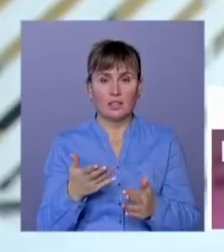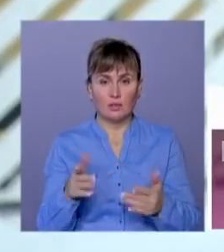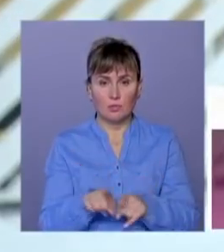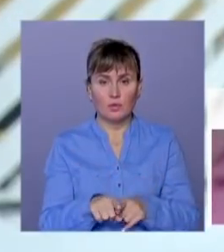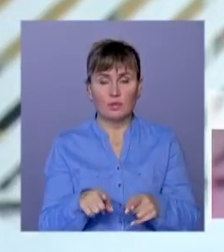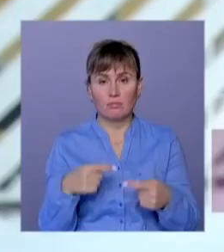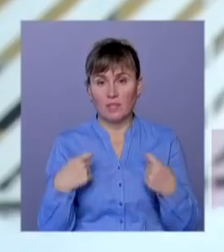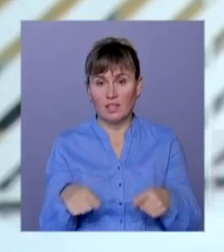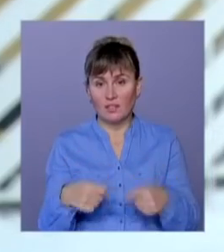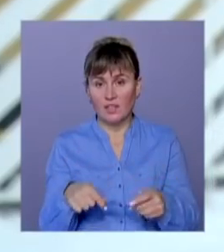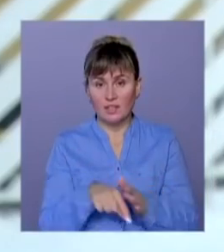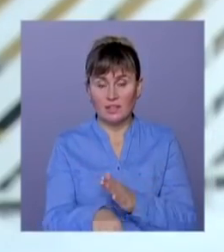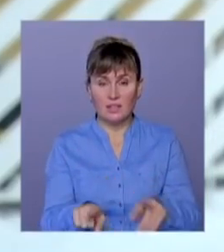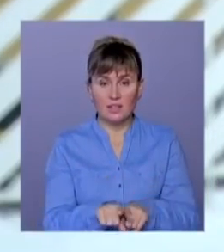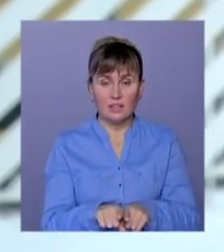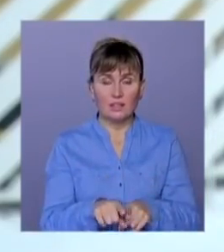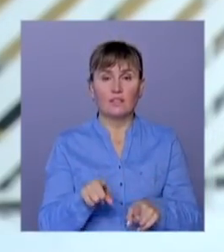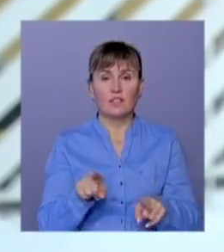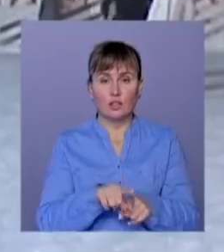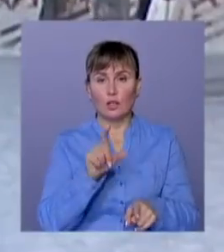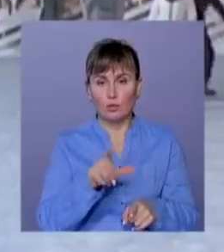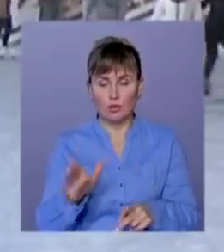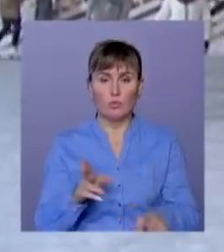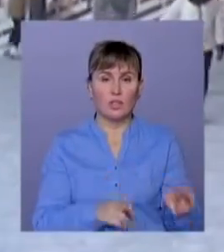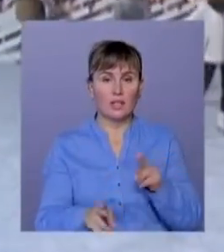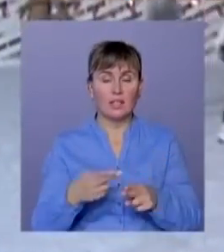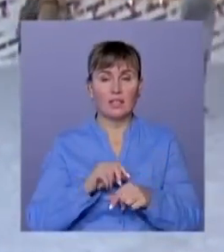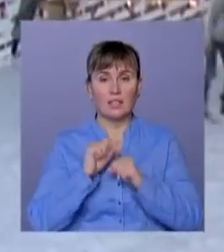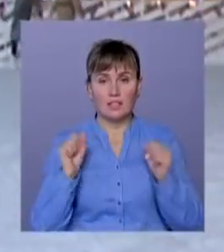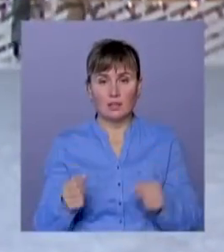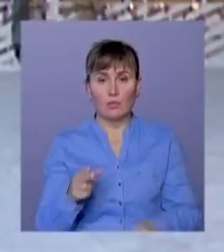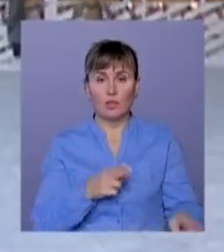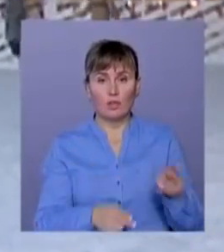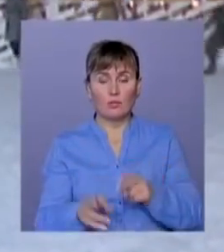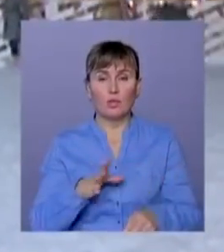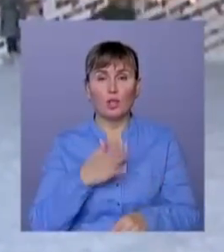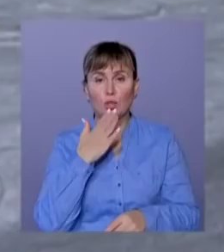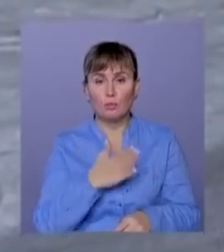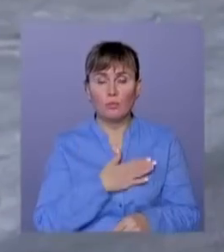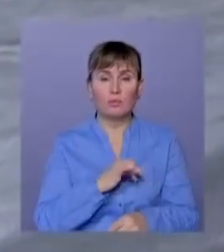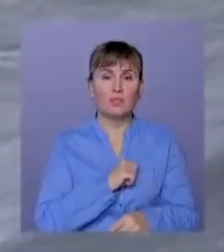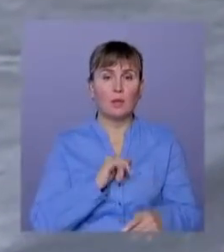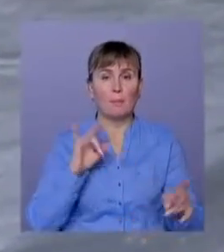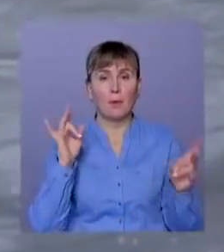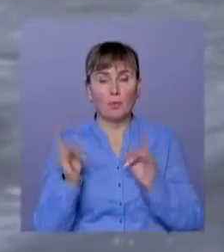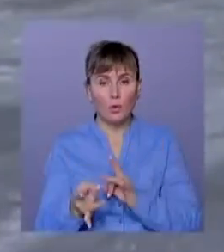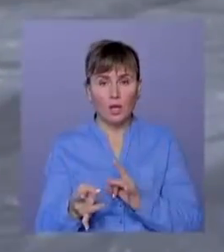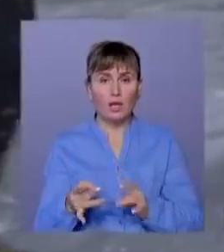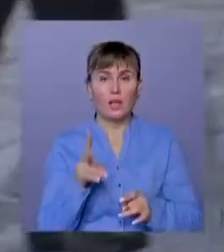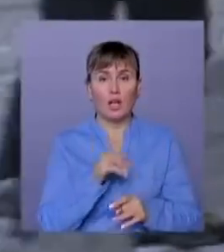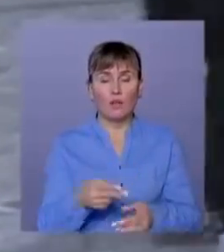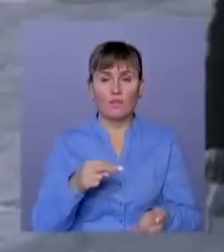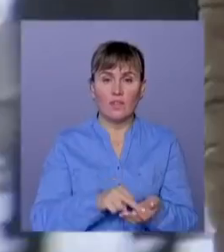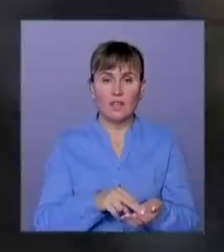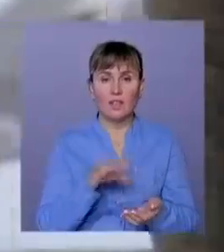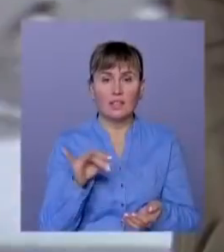тенденция продолжаться, однозначно будут люди кататься. Этой зимой в Алматы катание на коньках стало любимой и самой популярной забавой. На лед встали